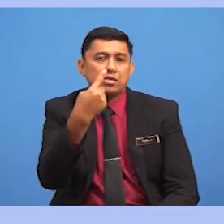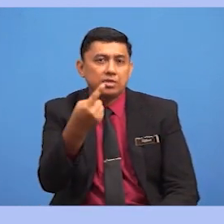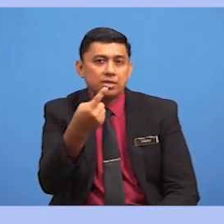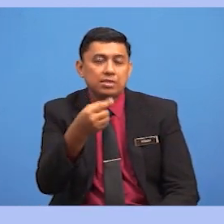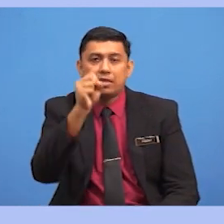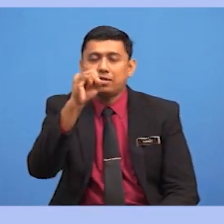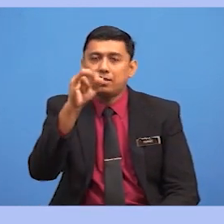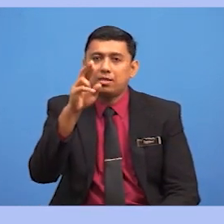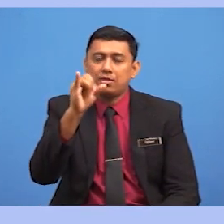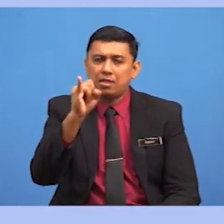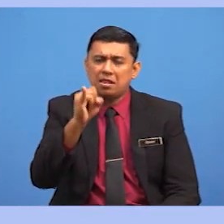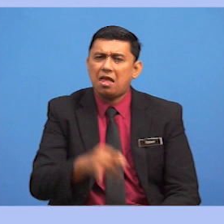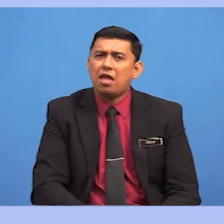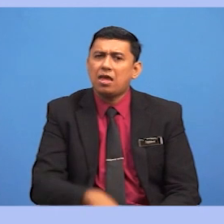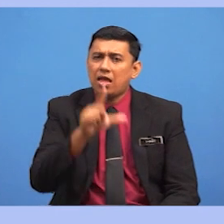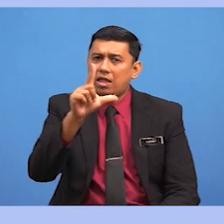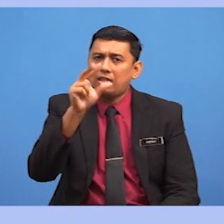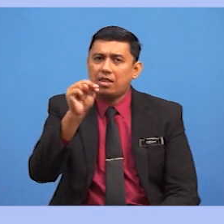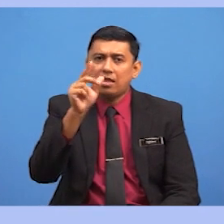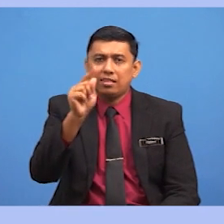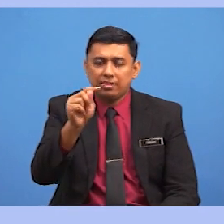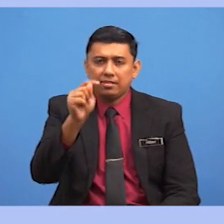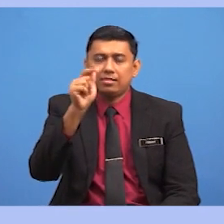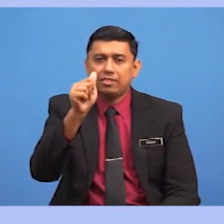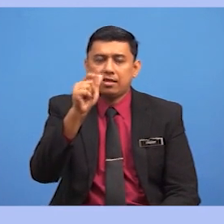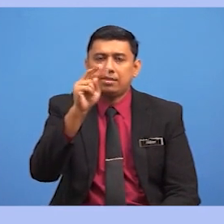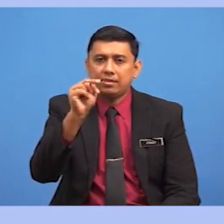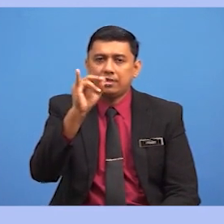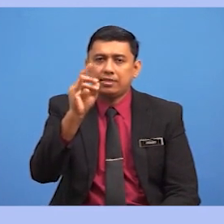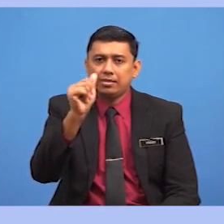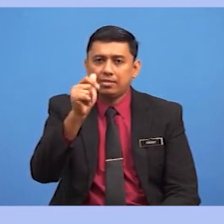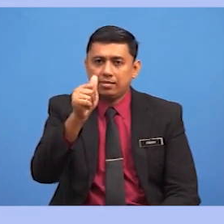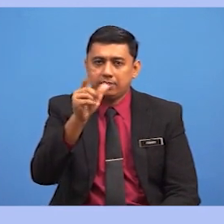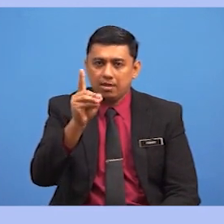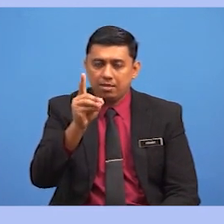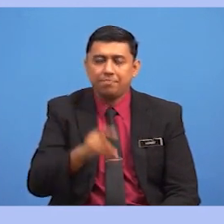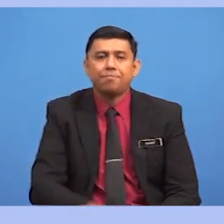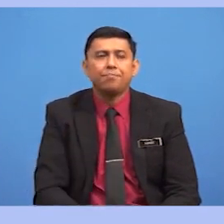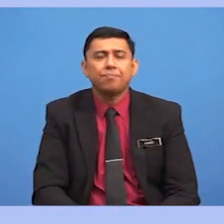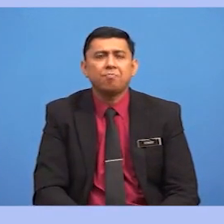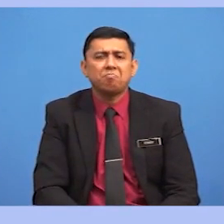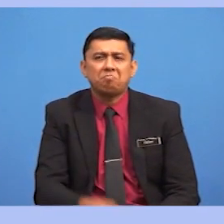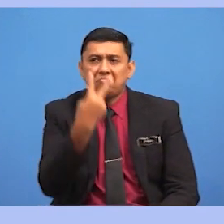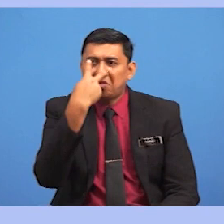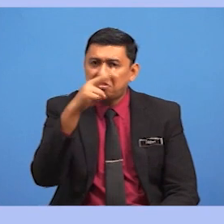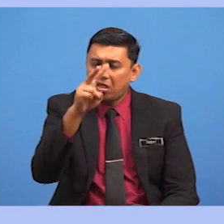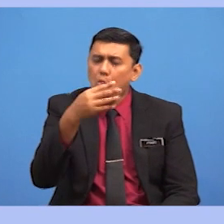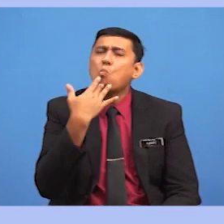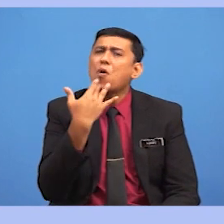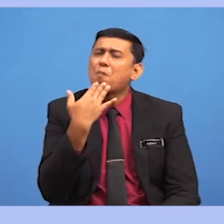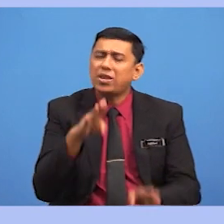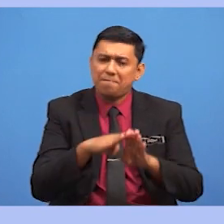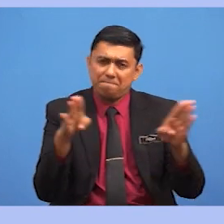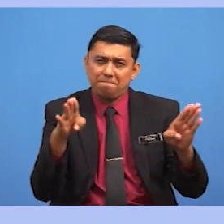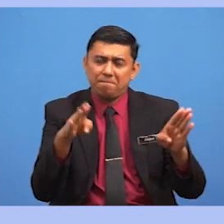siri lantanida dan siri aktinida. Murid-murid, mari kita perhatikan warna-warna berbeza